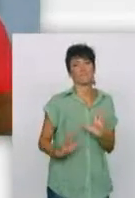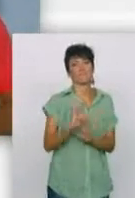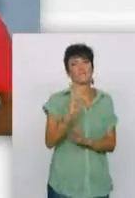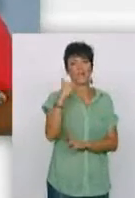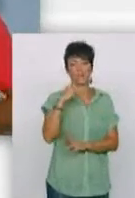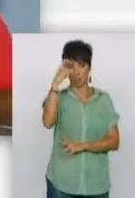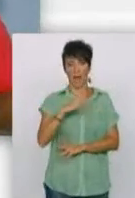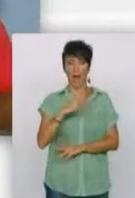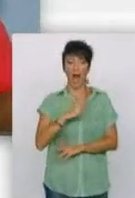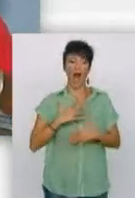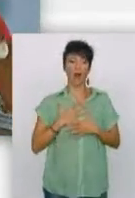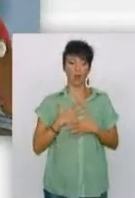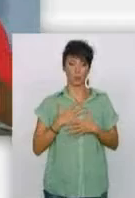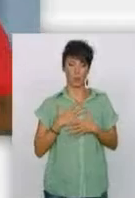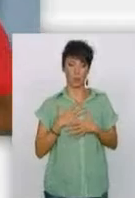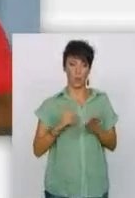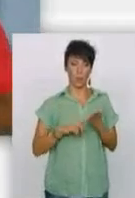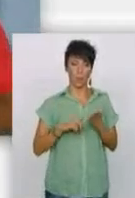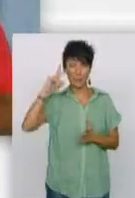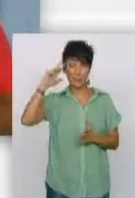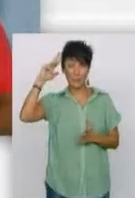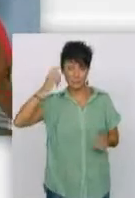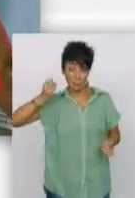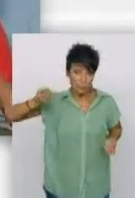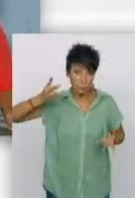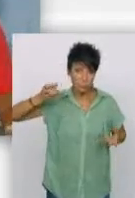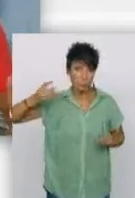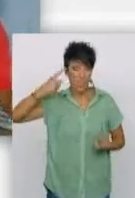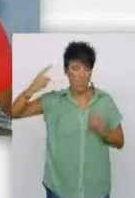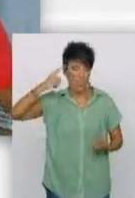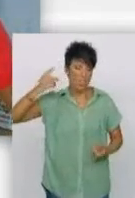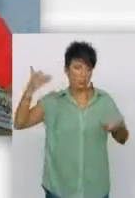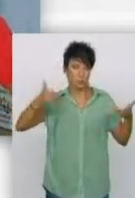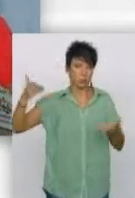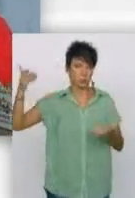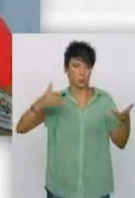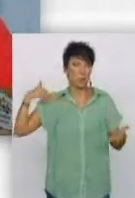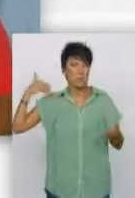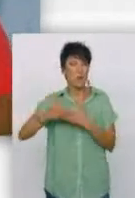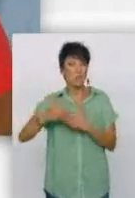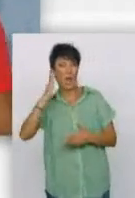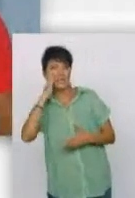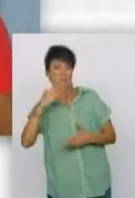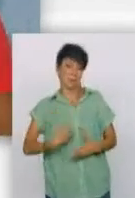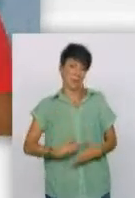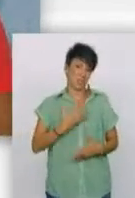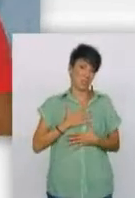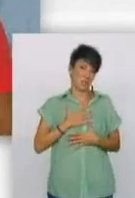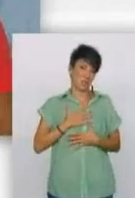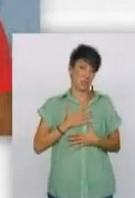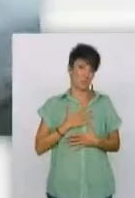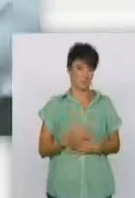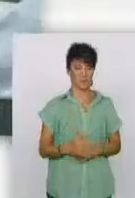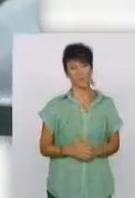σαν ανθρώπους και να μας κάνει να βγάλουμε την εξυπνάδα που έχουμε και την είχαμε αφήσει να κοιμάται τόσα χρόνια έτσι όπως είχαμε